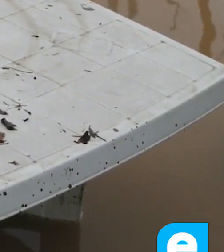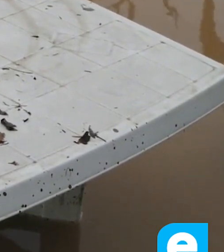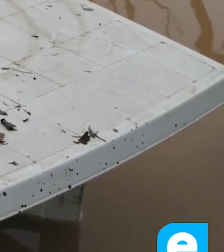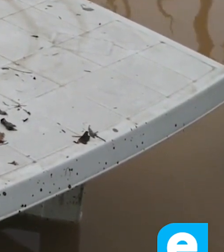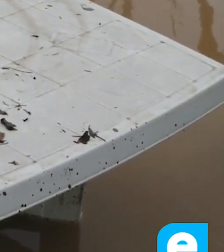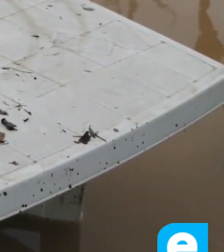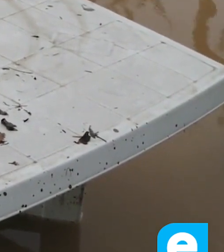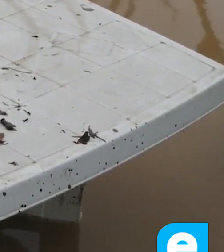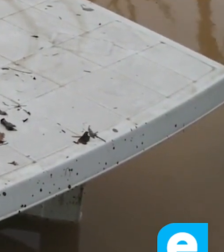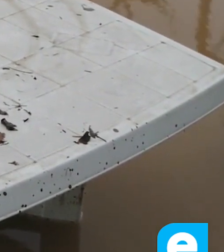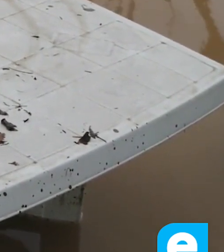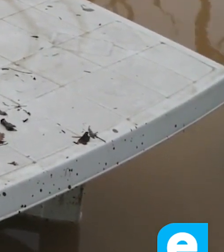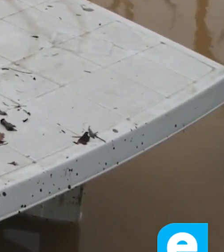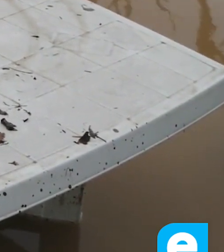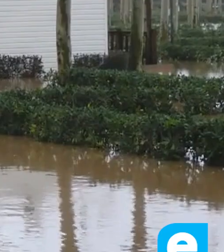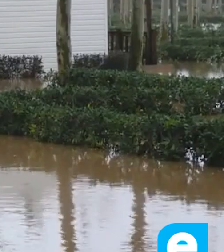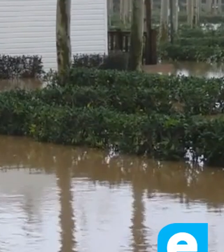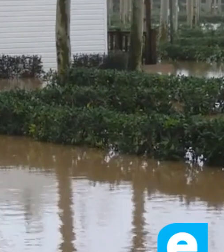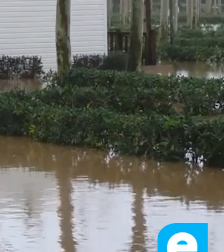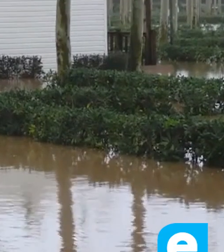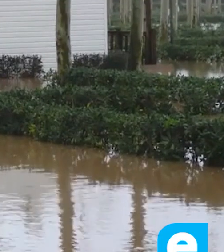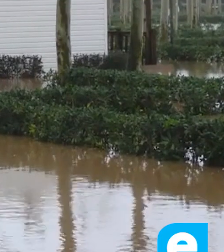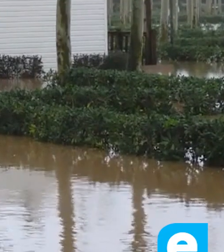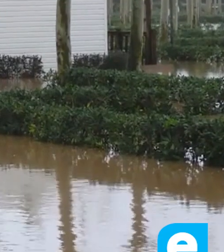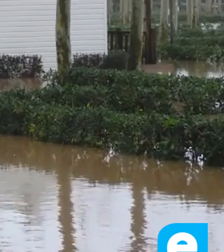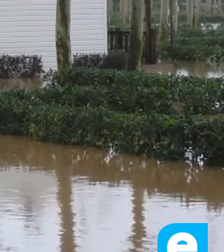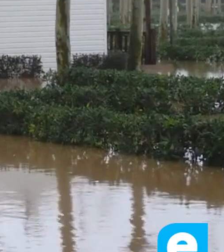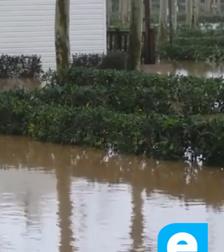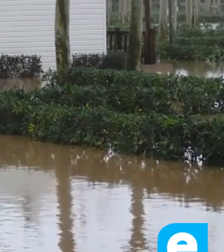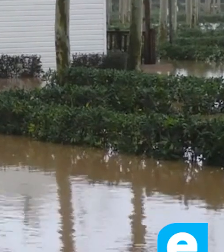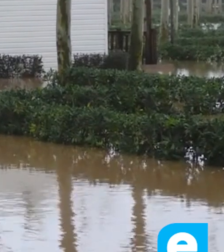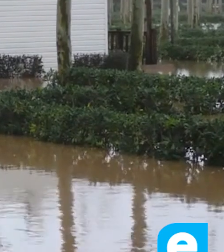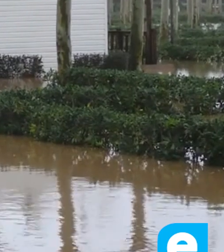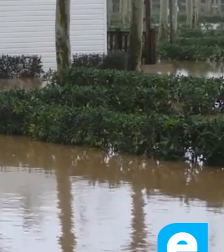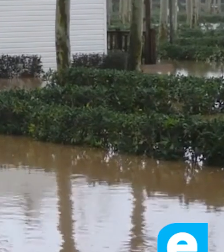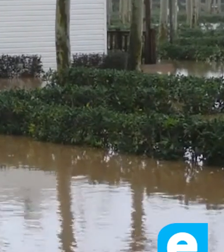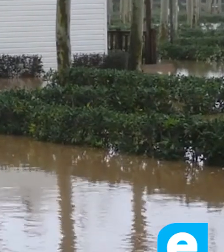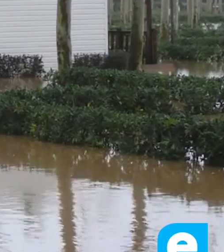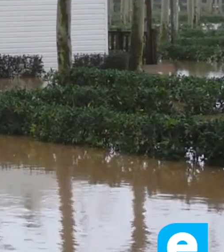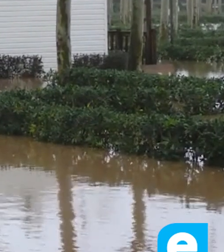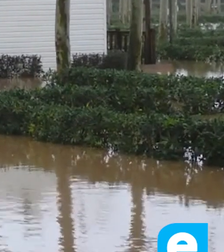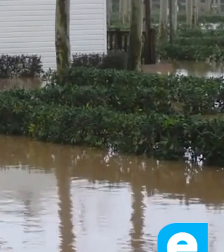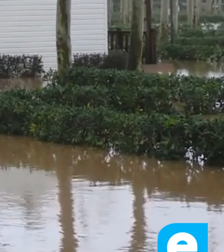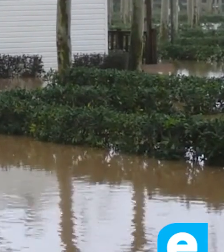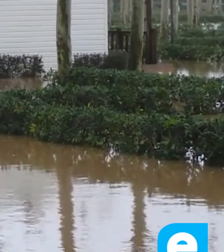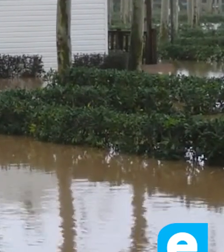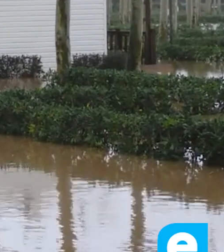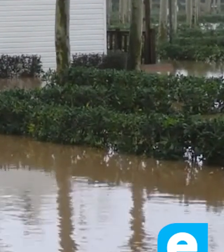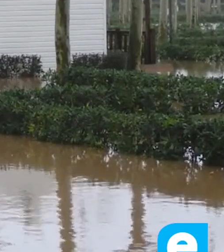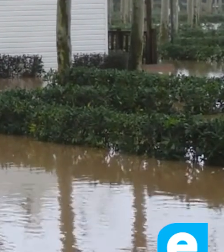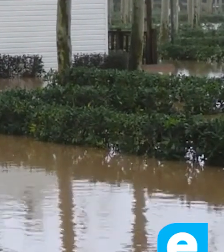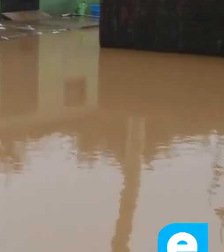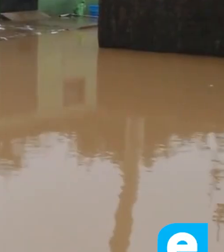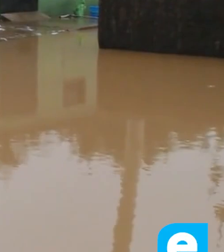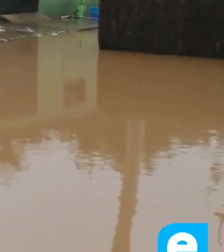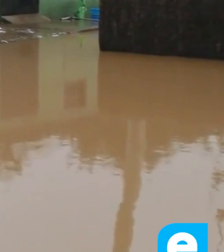pugui haver cap mena de protecció a través d'infraestructures de canalització o de contenció, on no hi